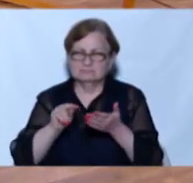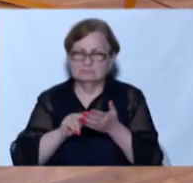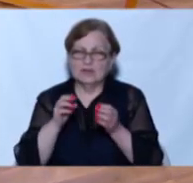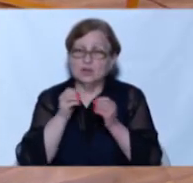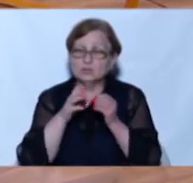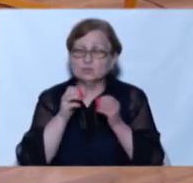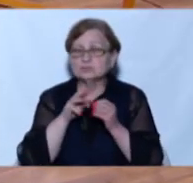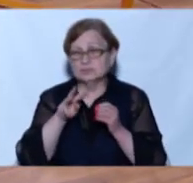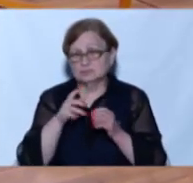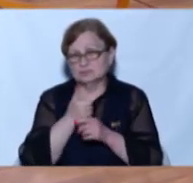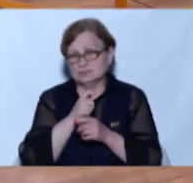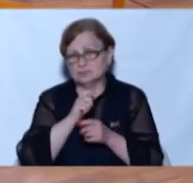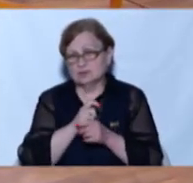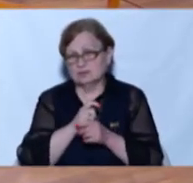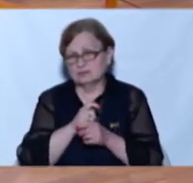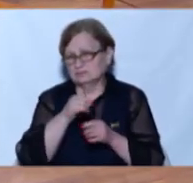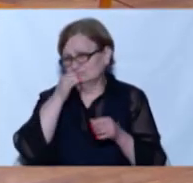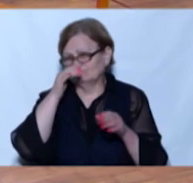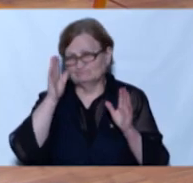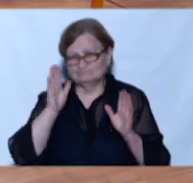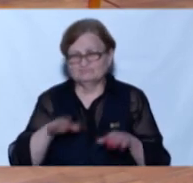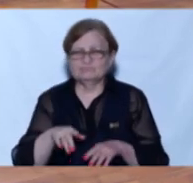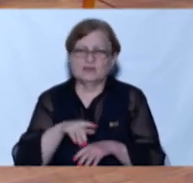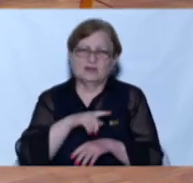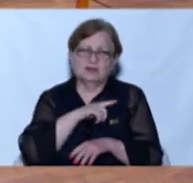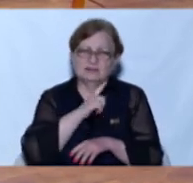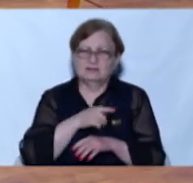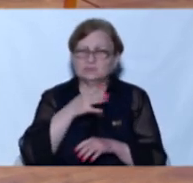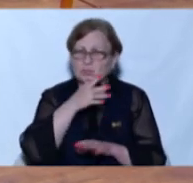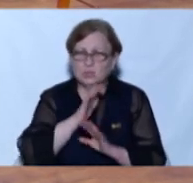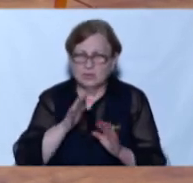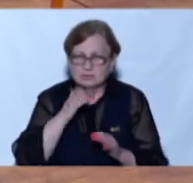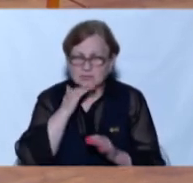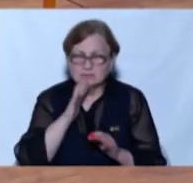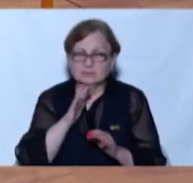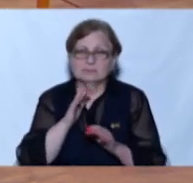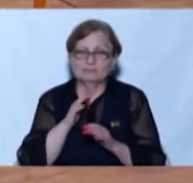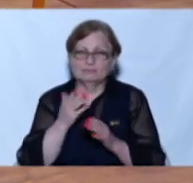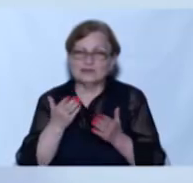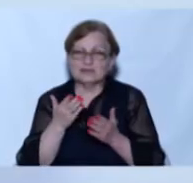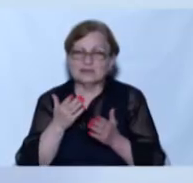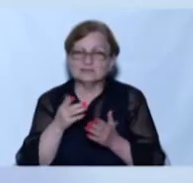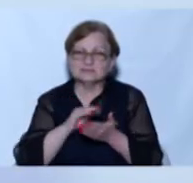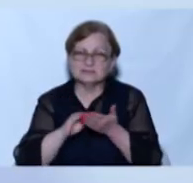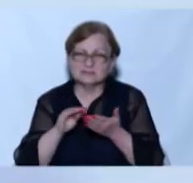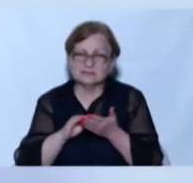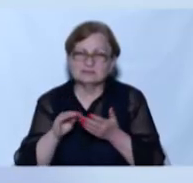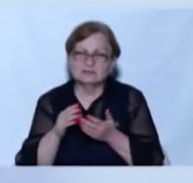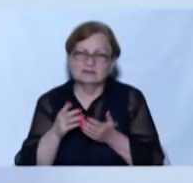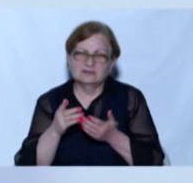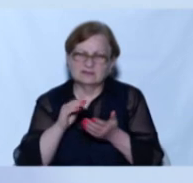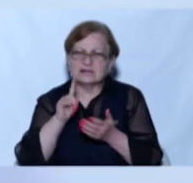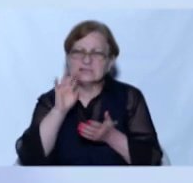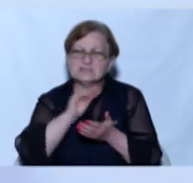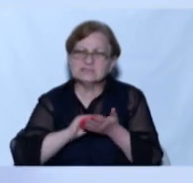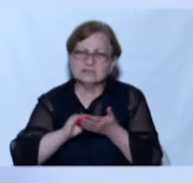წუთში შეუძლებელია ისაუბრო მოდერნიზმზე, შეუძლებელია ისაუბრო თუნდაც იმ სტილზე, რომლითაც წერს ნიკო ლორთქიფანიძე და